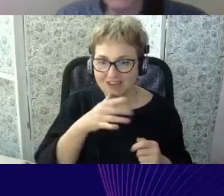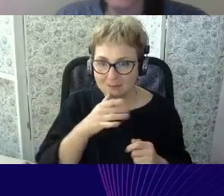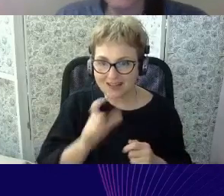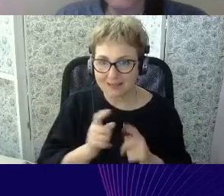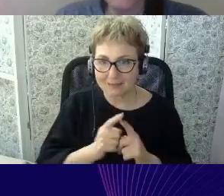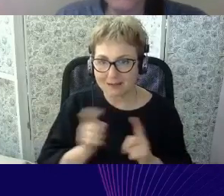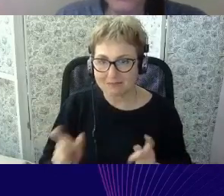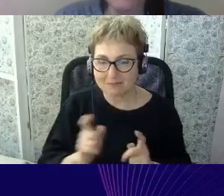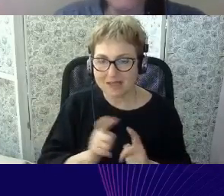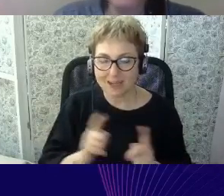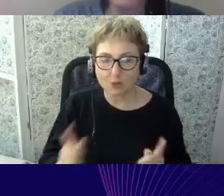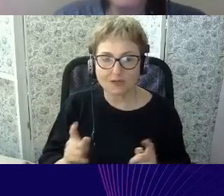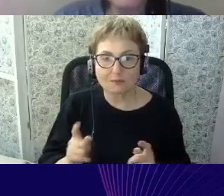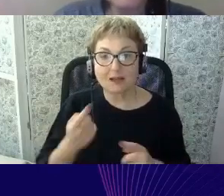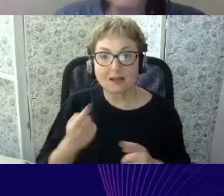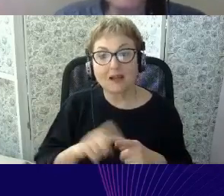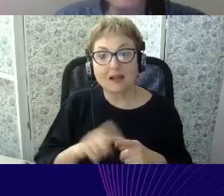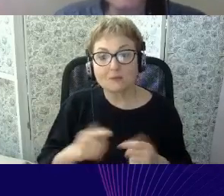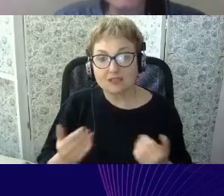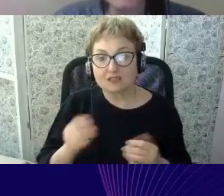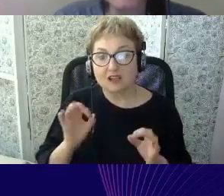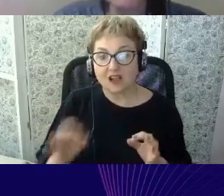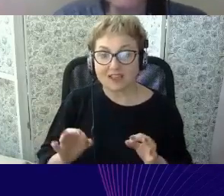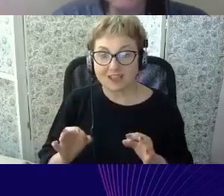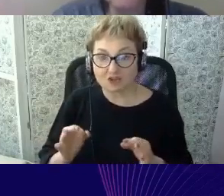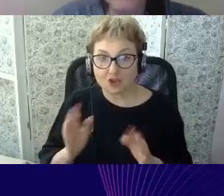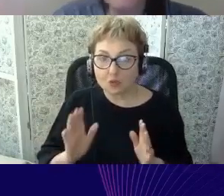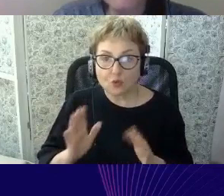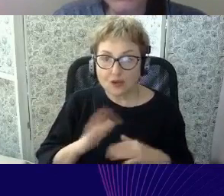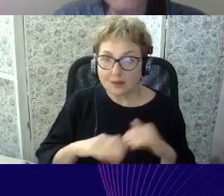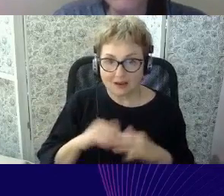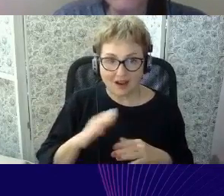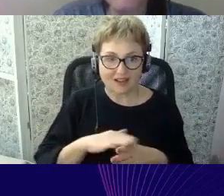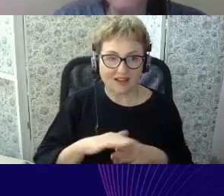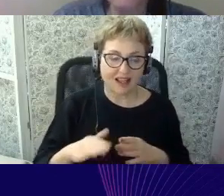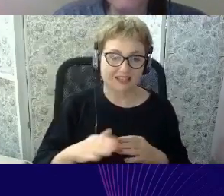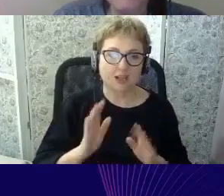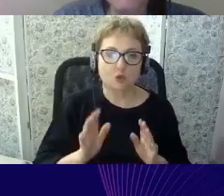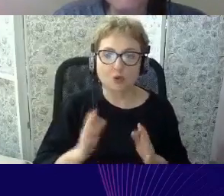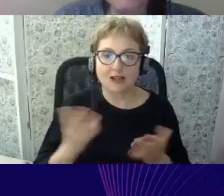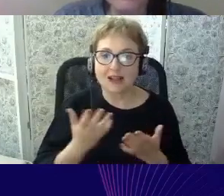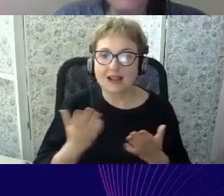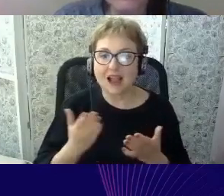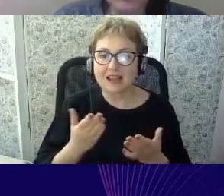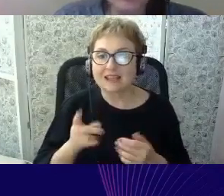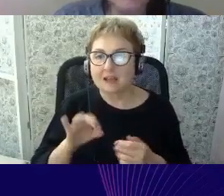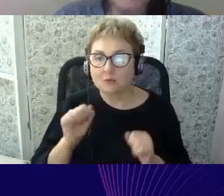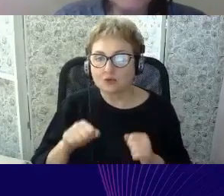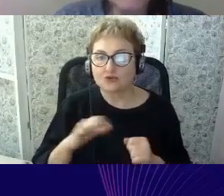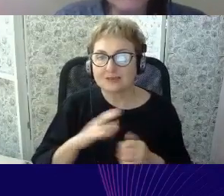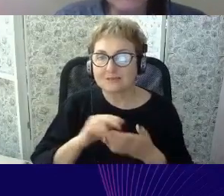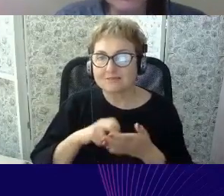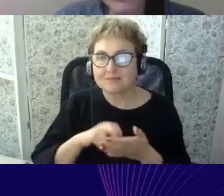временным периодом. Поэтому здесь, конечно же, только практика реализации, да, только какие-то, может